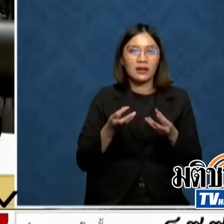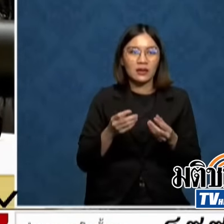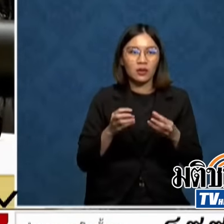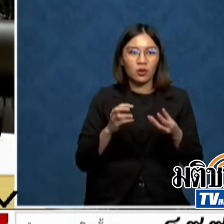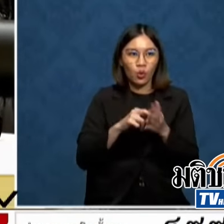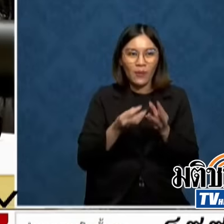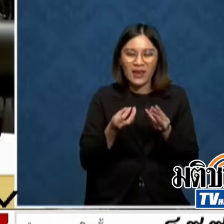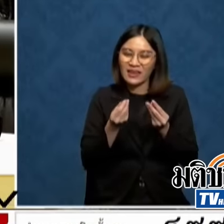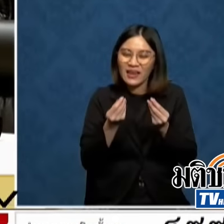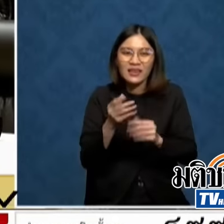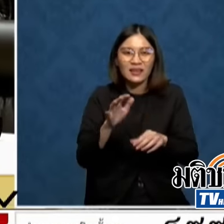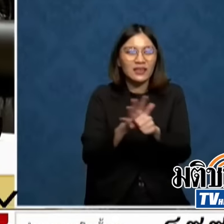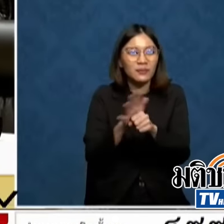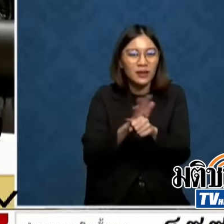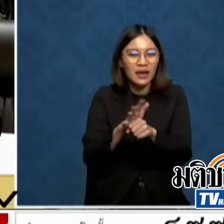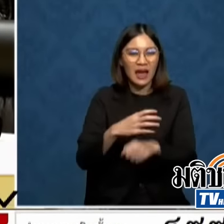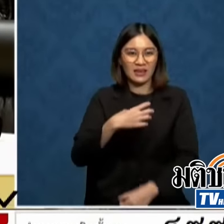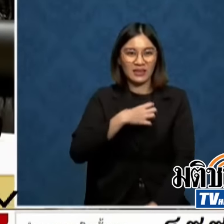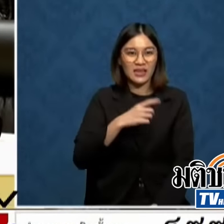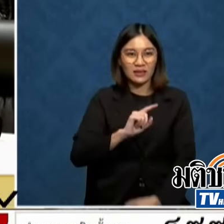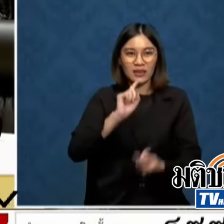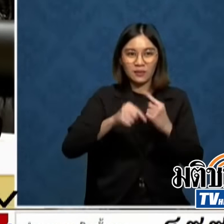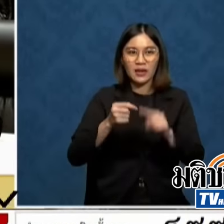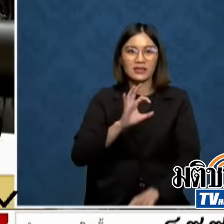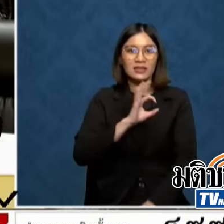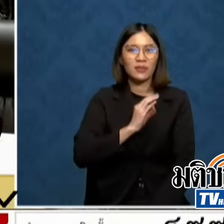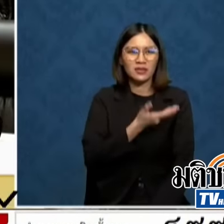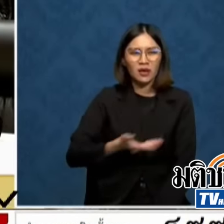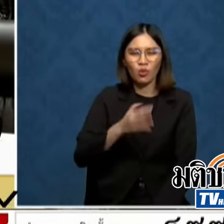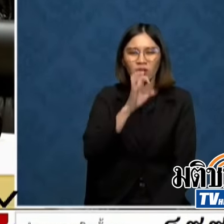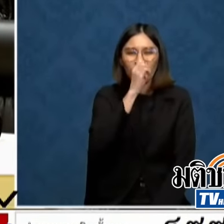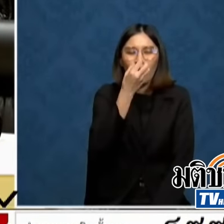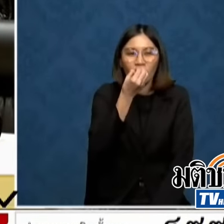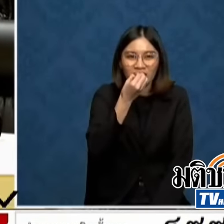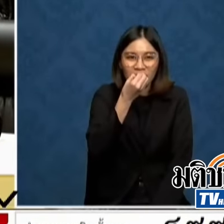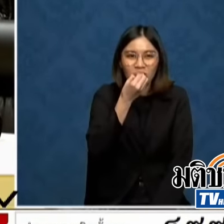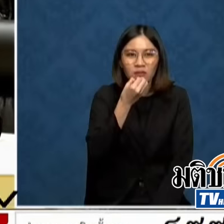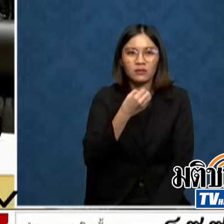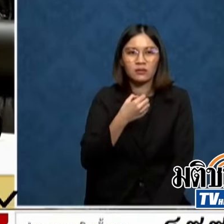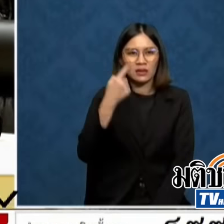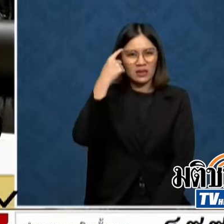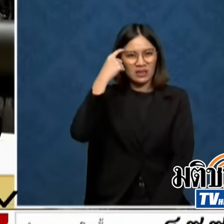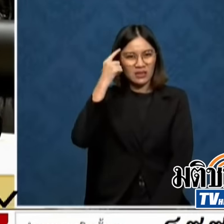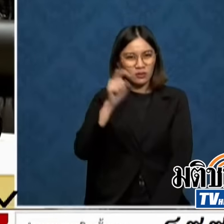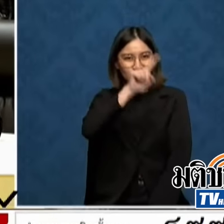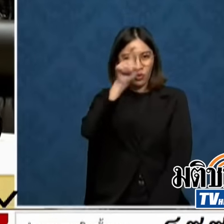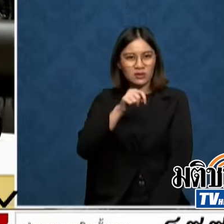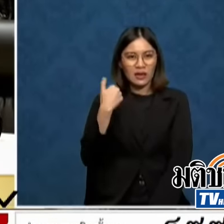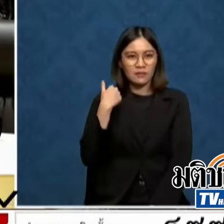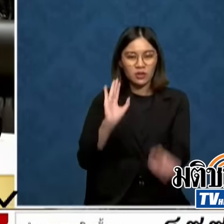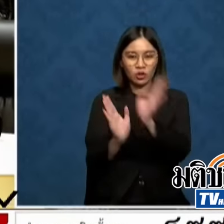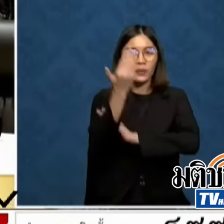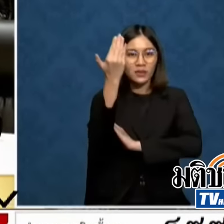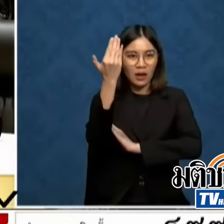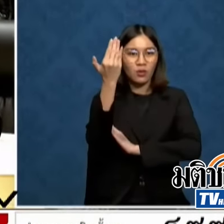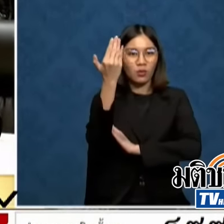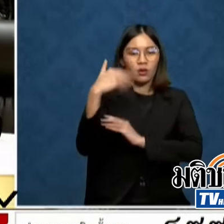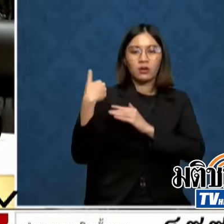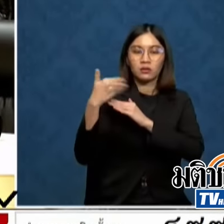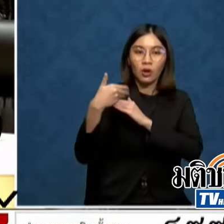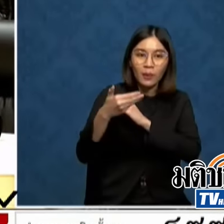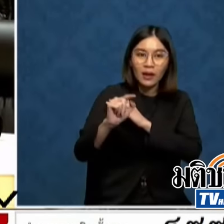ายละเอียดเล็กๆน้อยๆผมเพียงต้องการให้เพื่อนสมาชิกได้ชิมแค่นั้นเองนี่คือความติดใจติดขัดของผมเมื่อเช้าวันนี้ต่อ